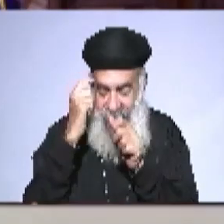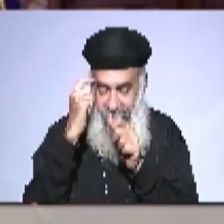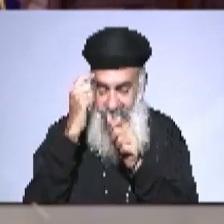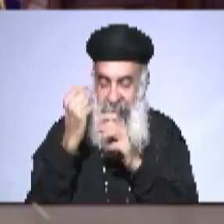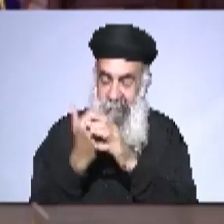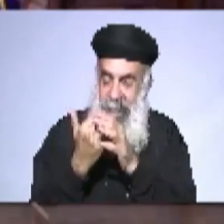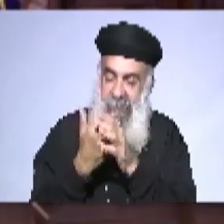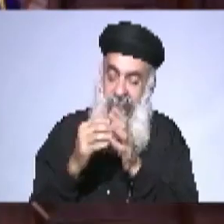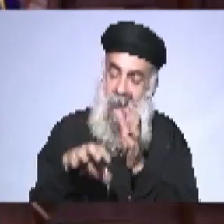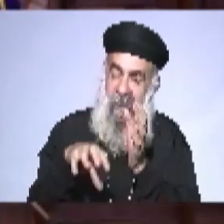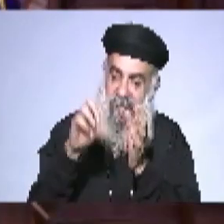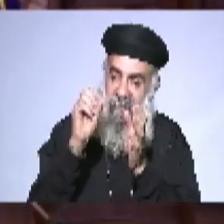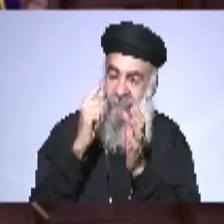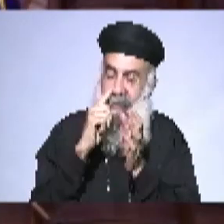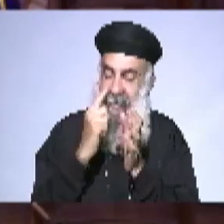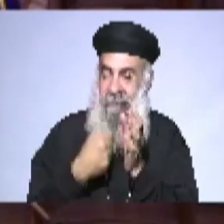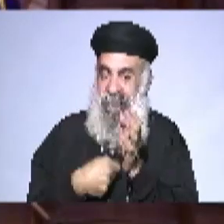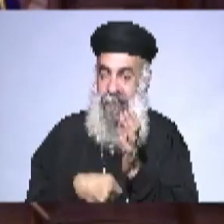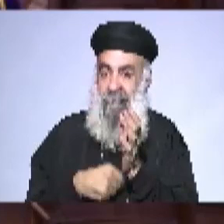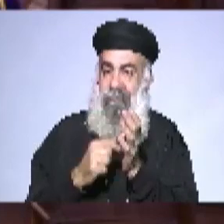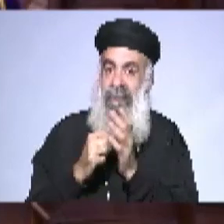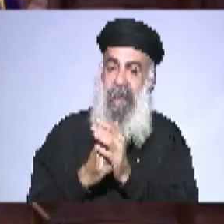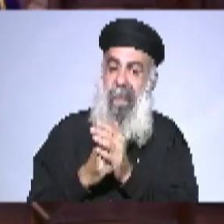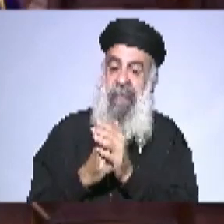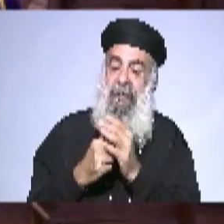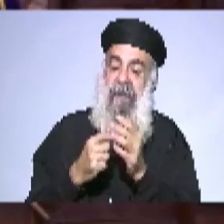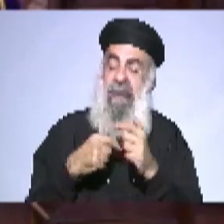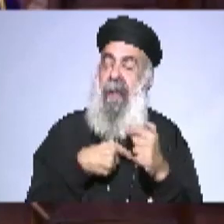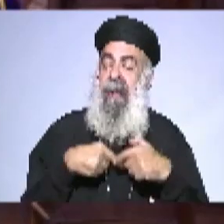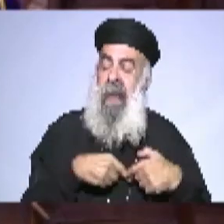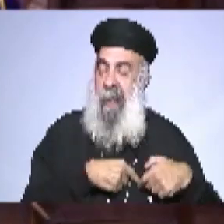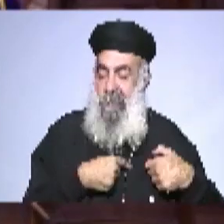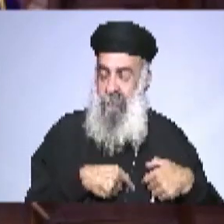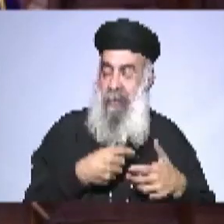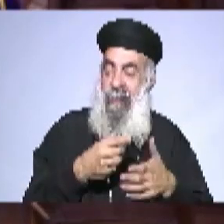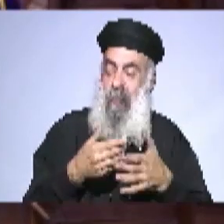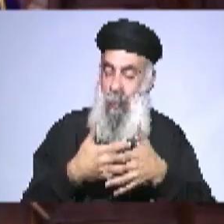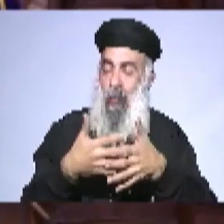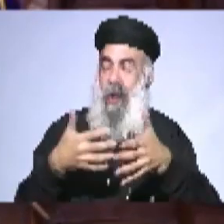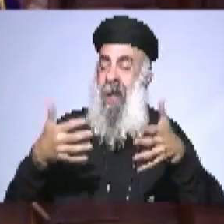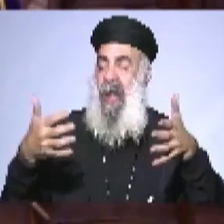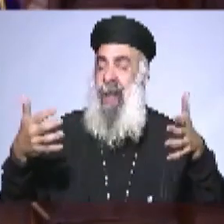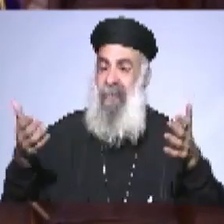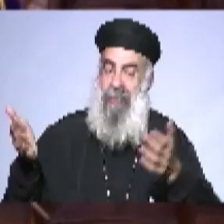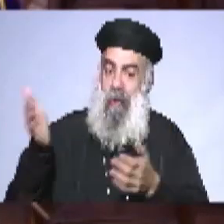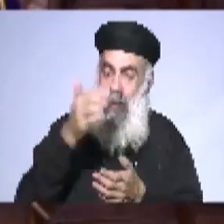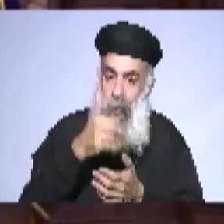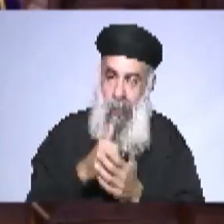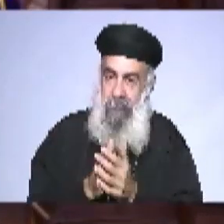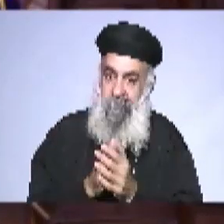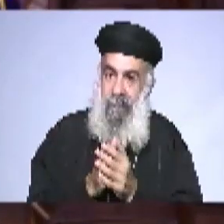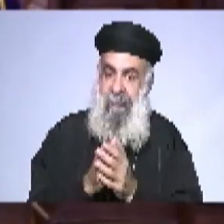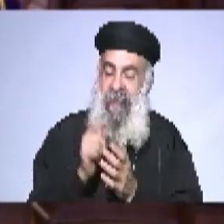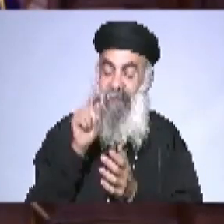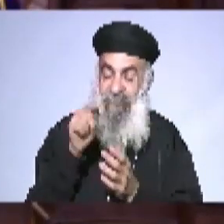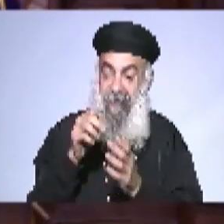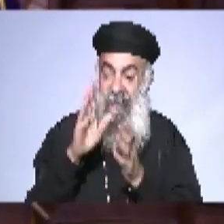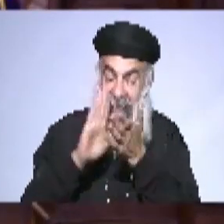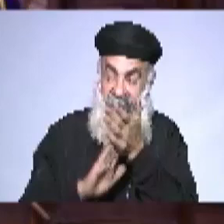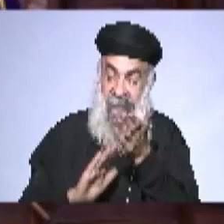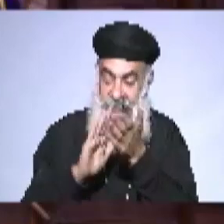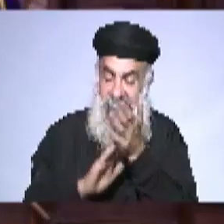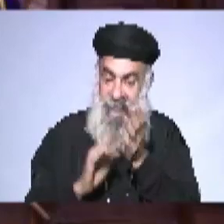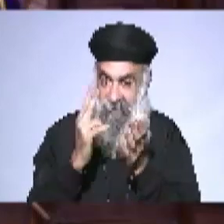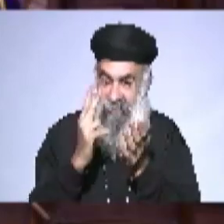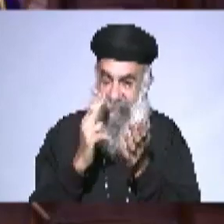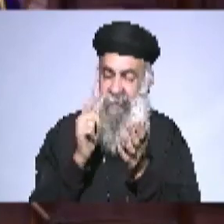اجل خلاص انفسهم ويبقى قلبنا متسع للجميع خلي بالكم في خطرين خطر